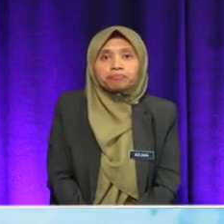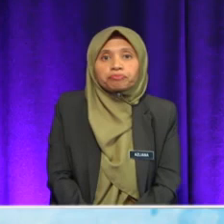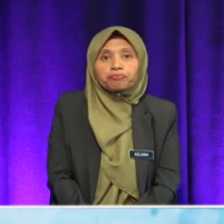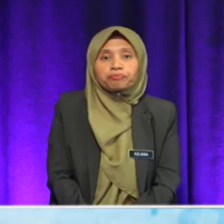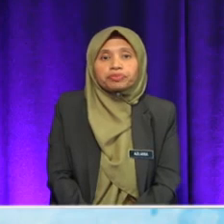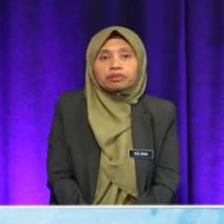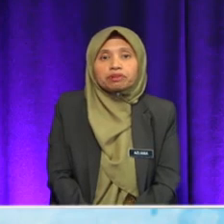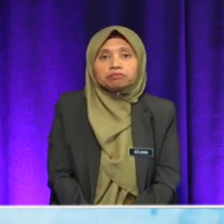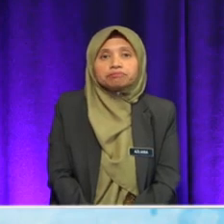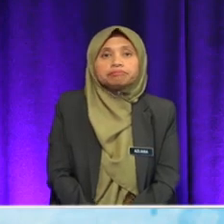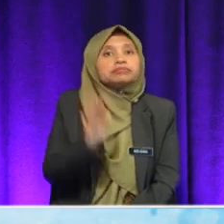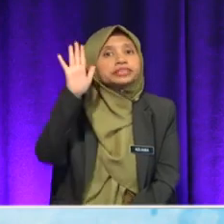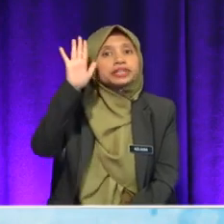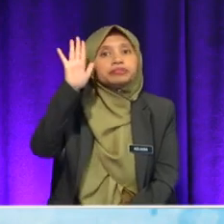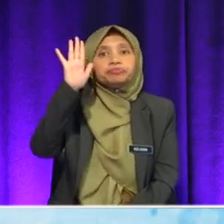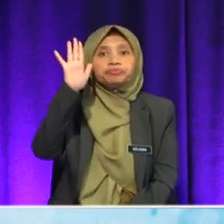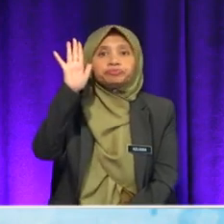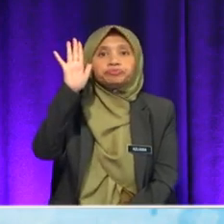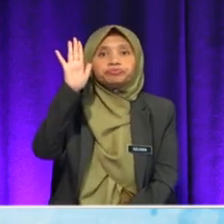Oke saya punya